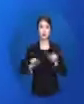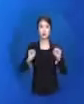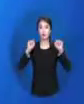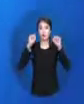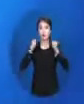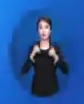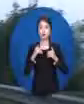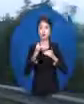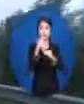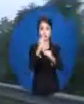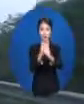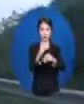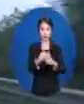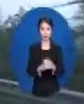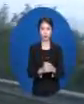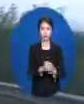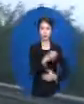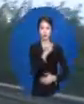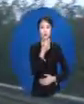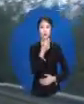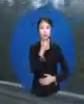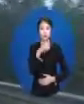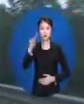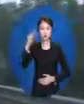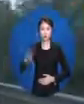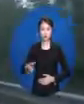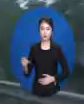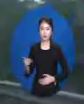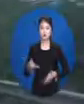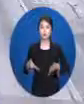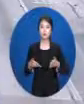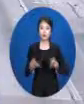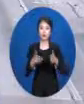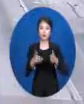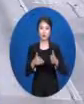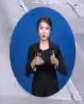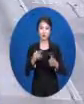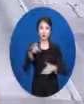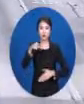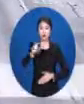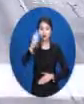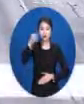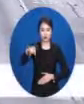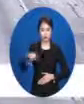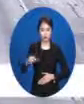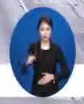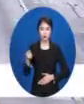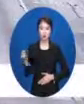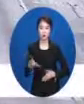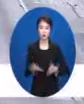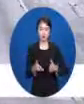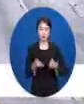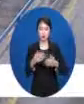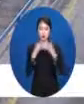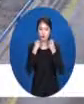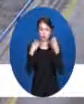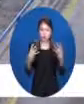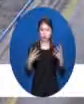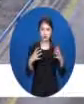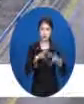전개되고 있습니다. 서울 세종간 고속도로는 포화 상태에 있는 경부 고속도로의 교통량을